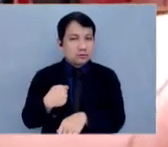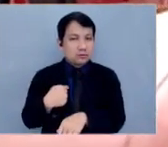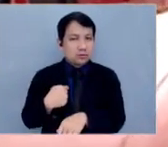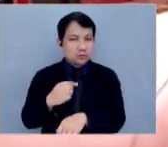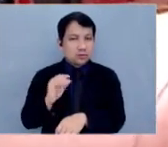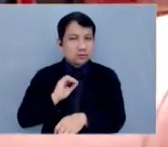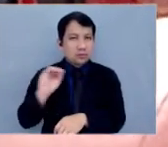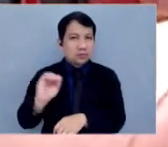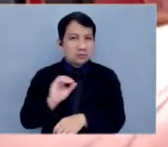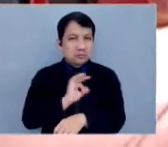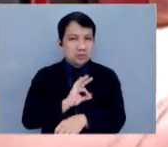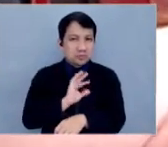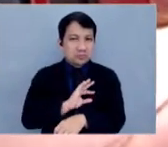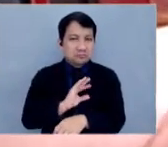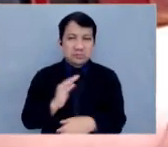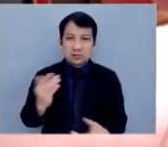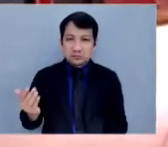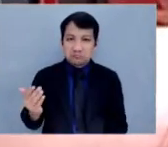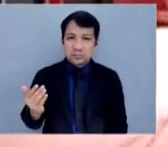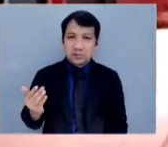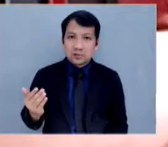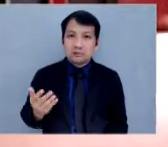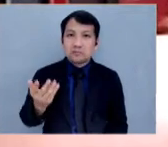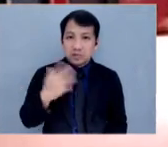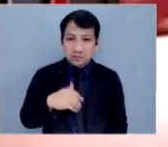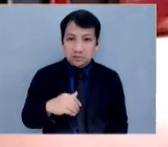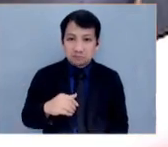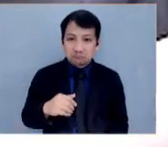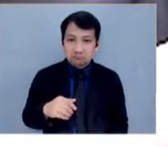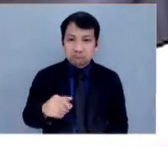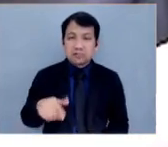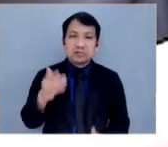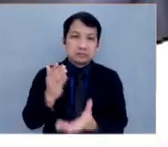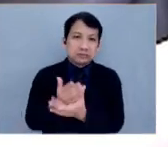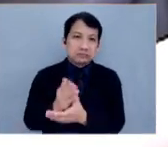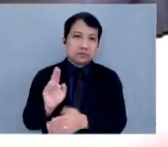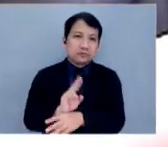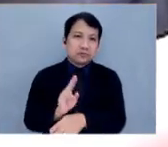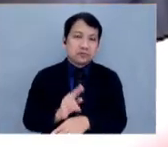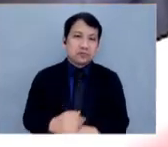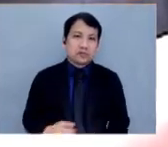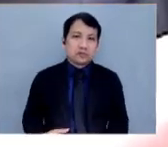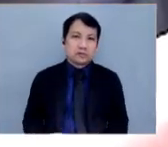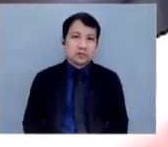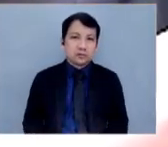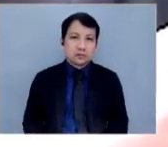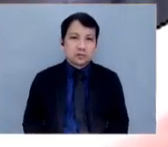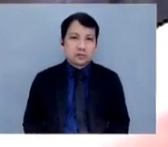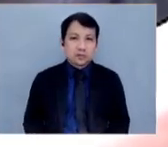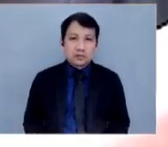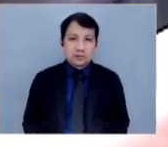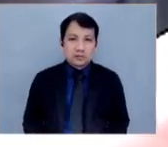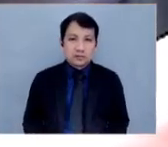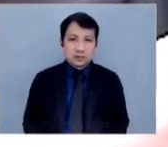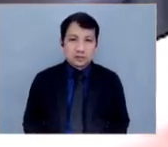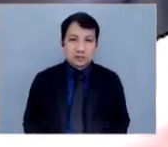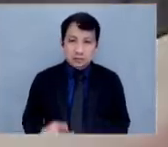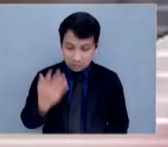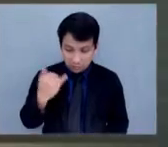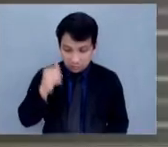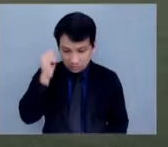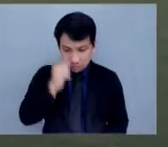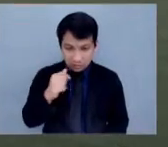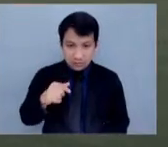kapakanan lang. So much better po talaga na i-stop na yung paggamit. Compare po sa amin yun, kami nagtadyaga kami sa traffic eh. Tapos sila libre